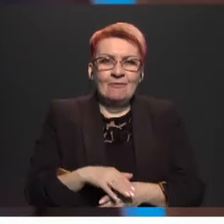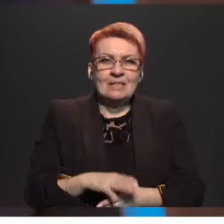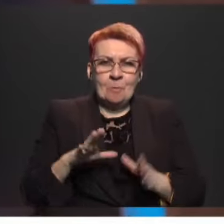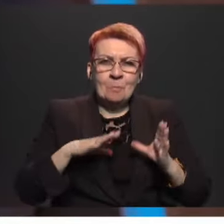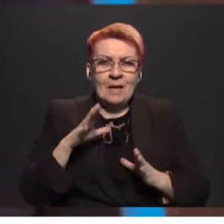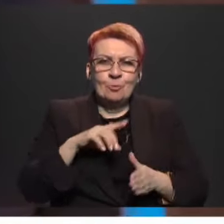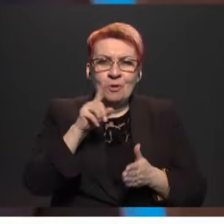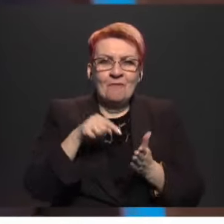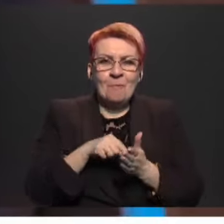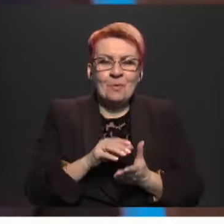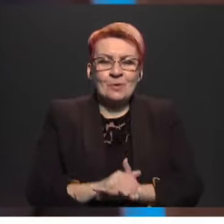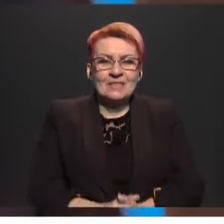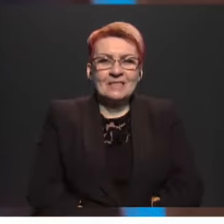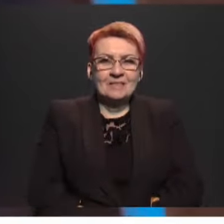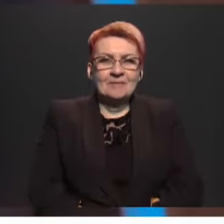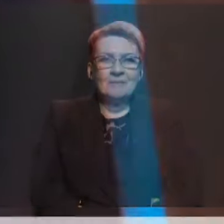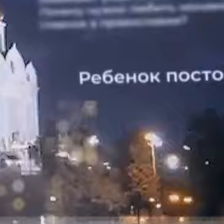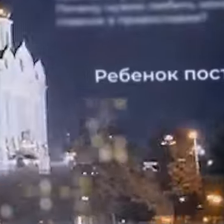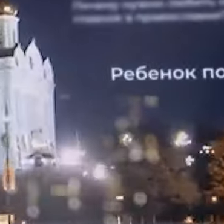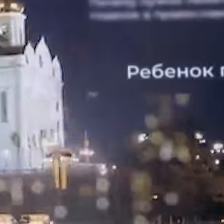подготовить ваши вопросы для отца Андрея.